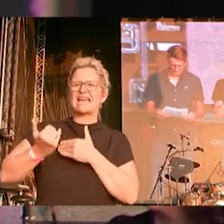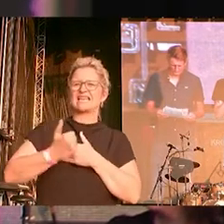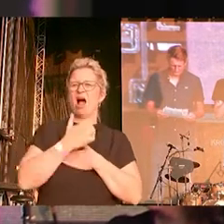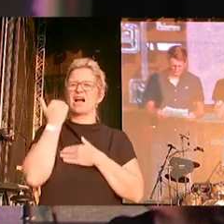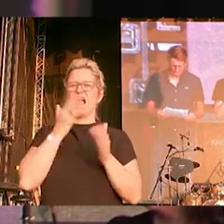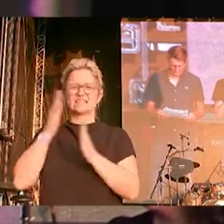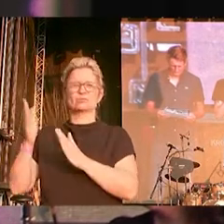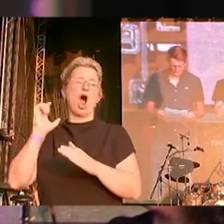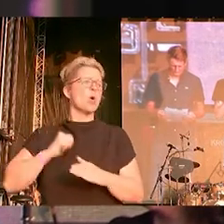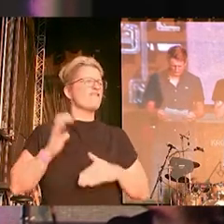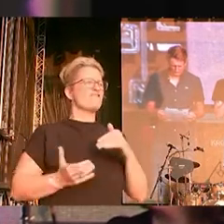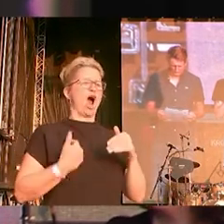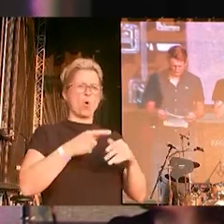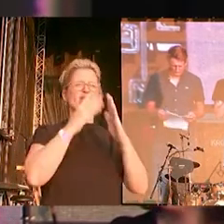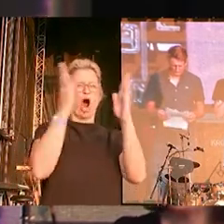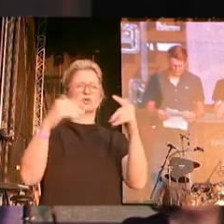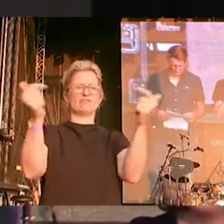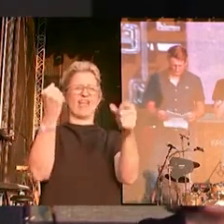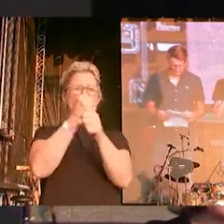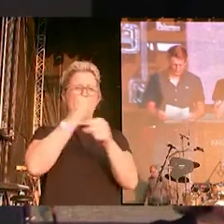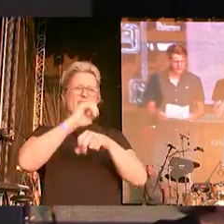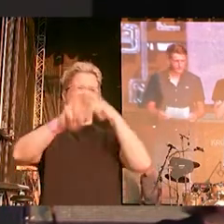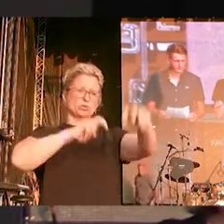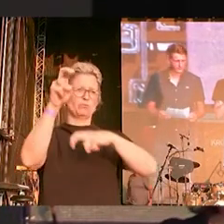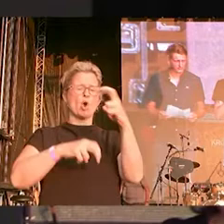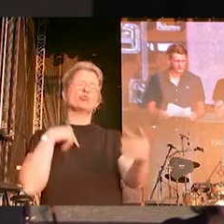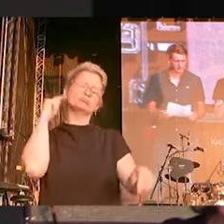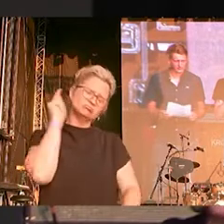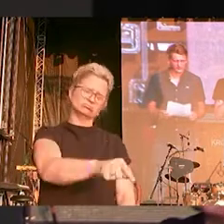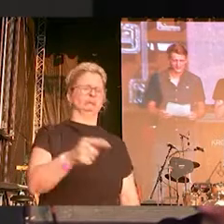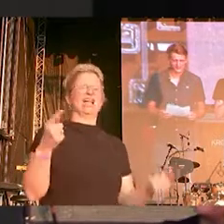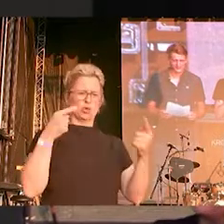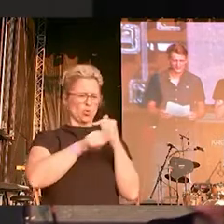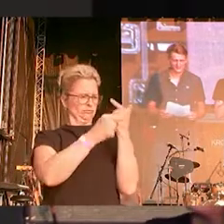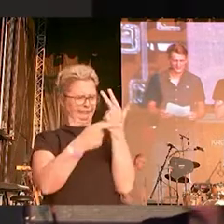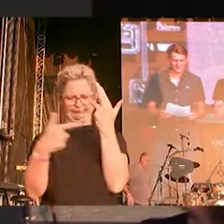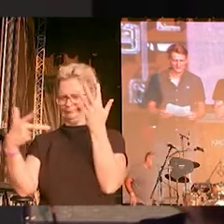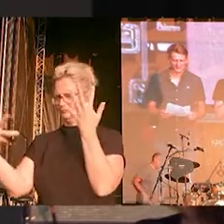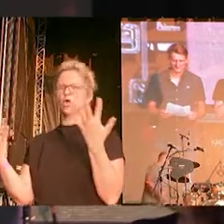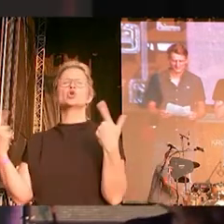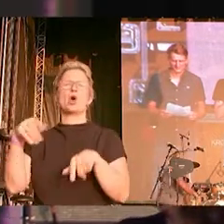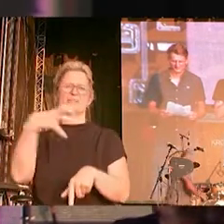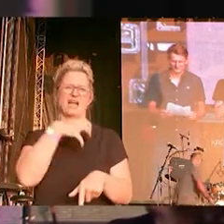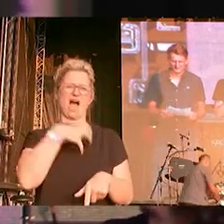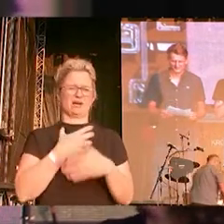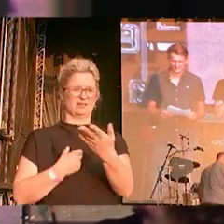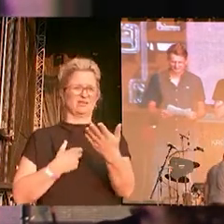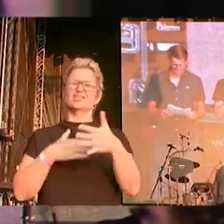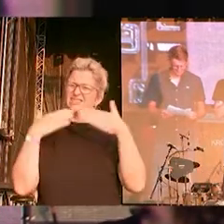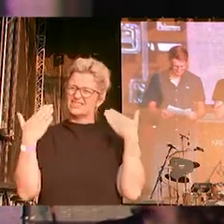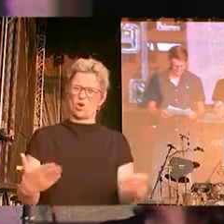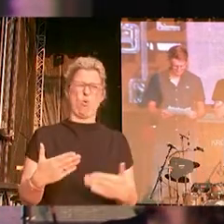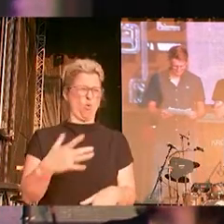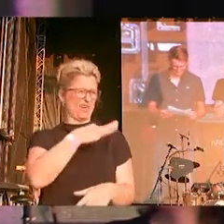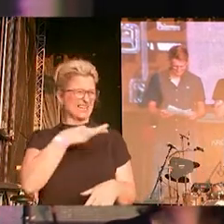die Ausbeutung von Frauen in der Haus- und Pflegearbeit machen krank. Diese sogenannten sozialen Determinanten von